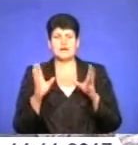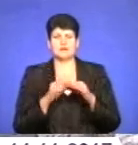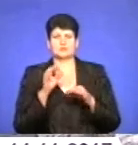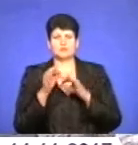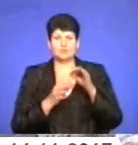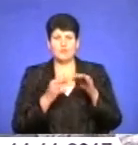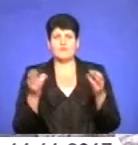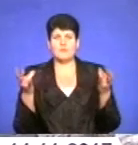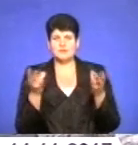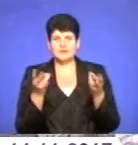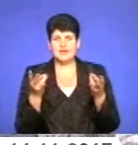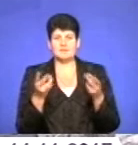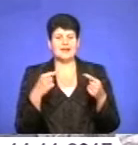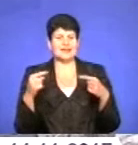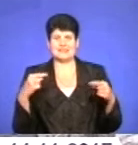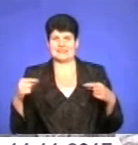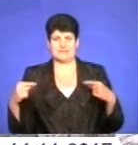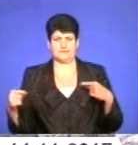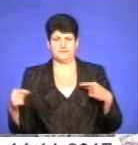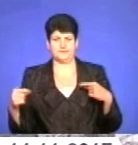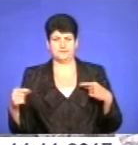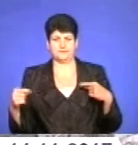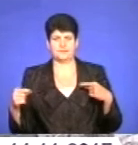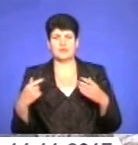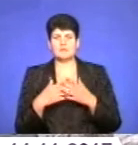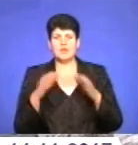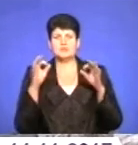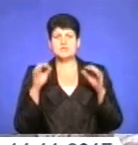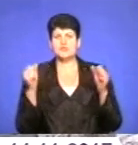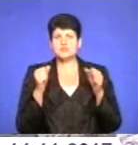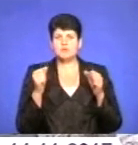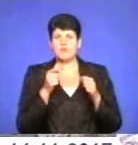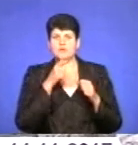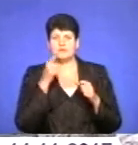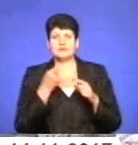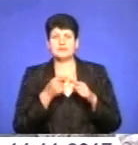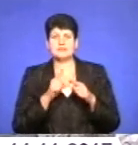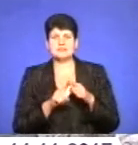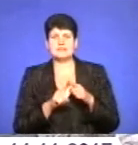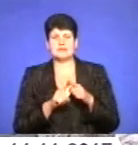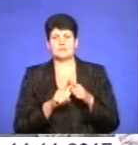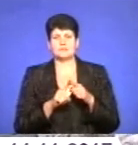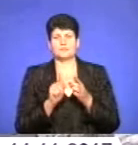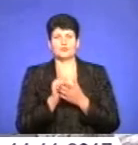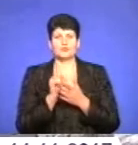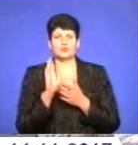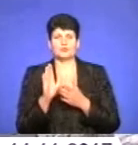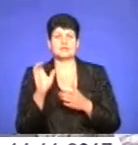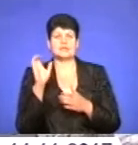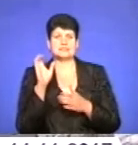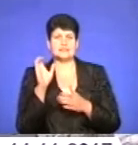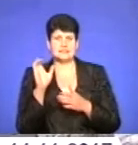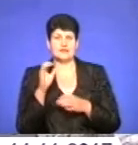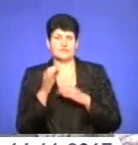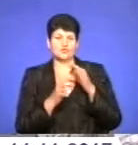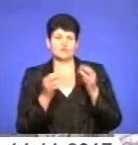кожного вітаміну, вона різниця. Тобто осінньо-зимовий період, це має бути добова підвищуватись вітаміну С. Тобто добова